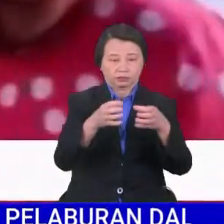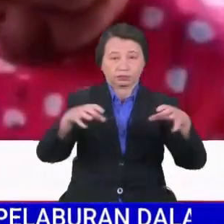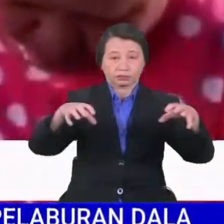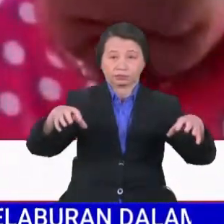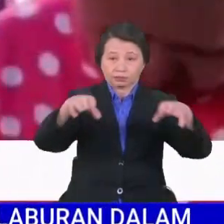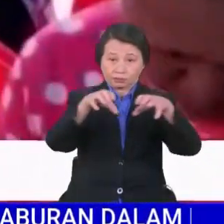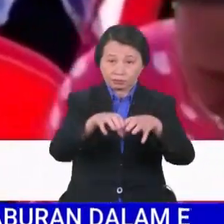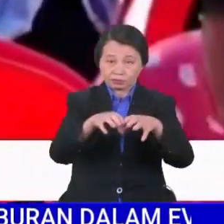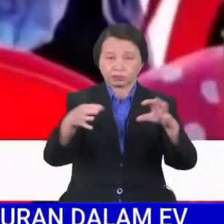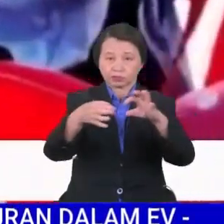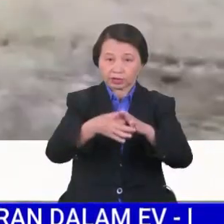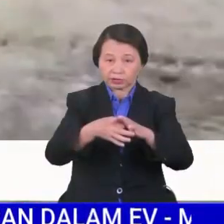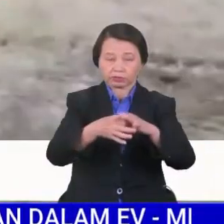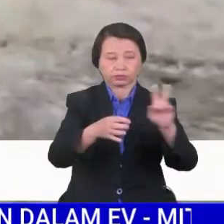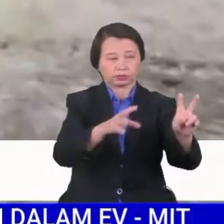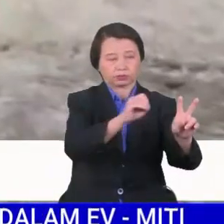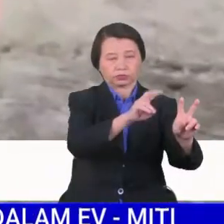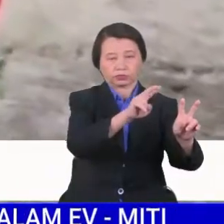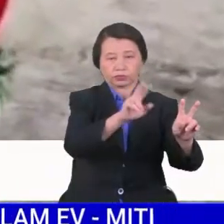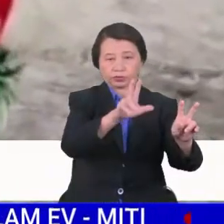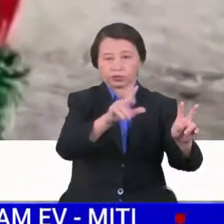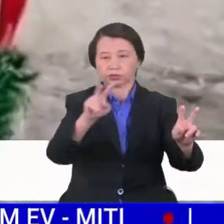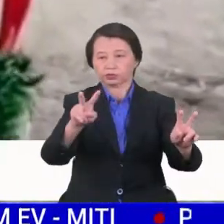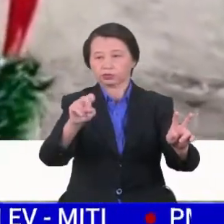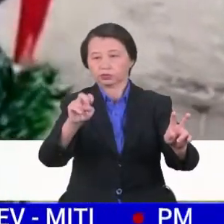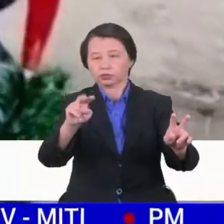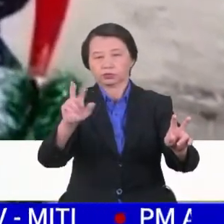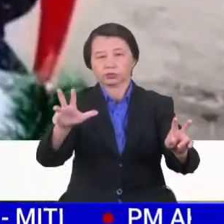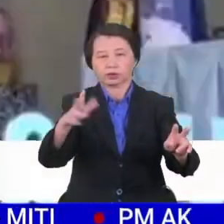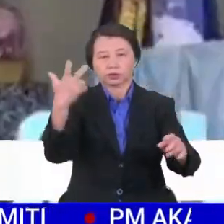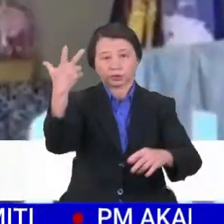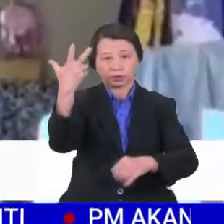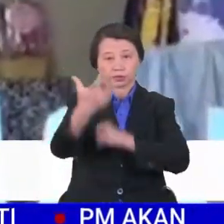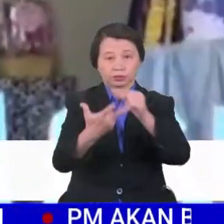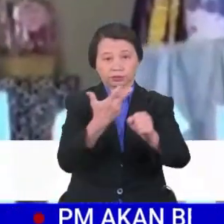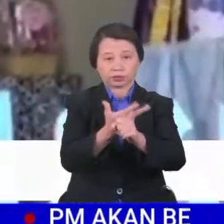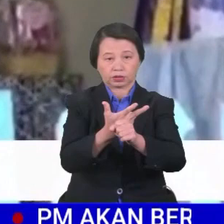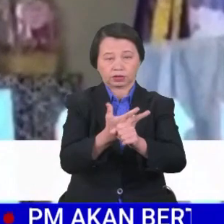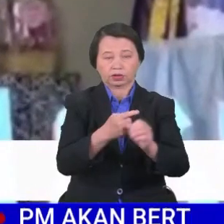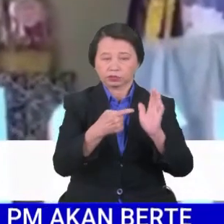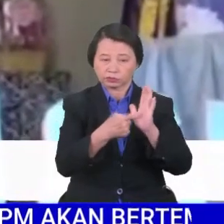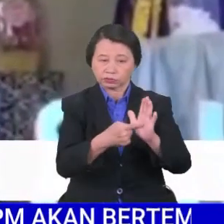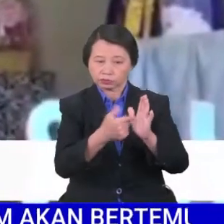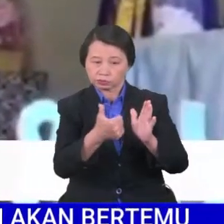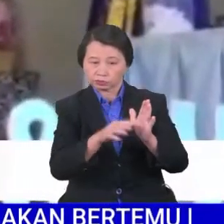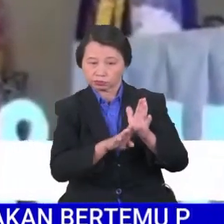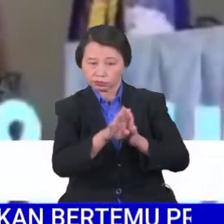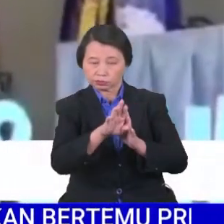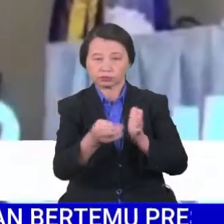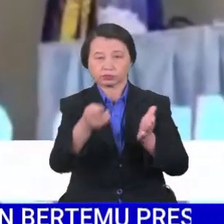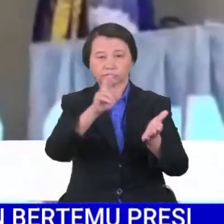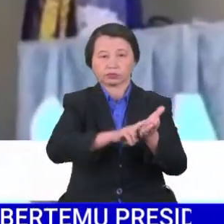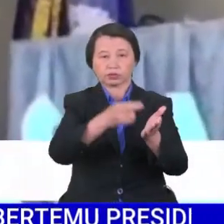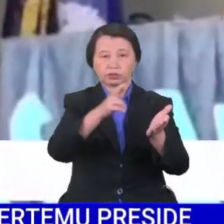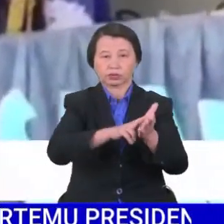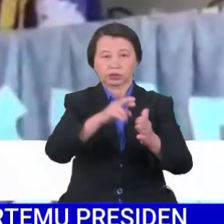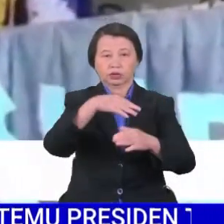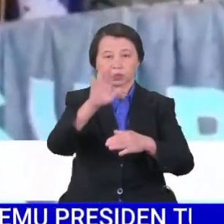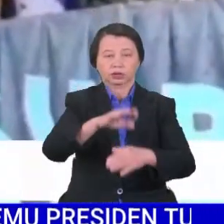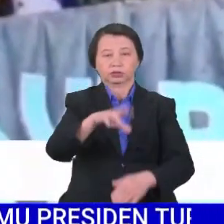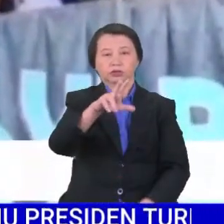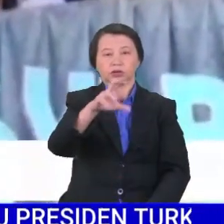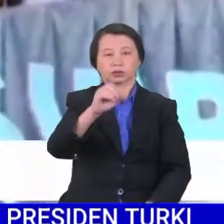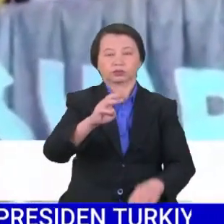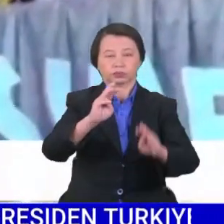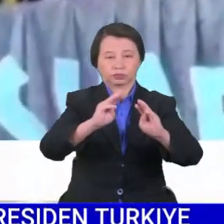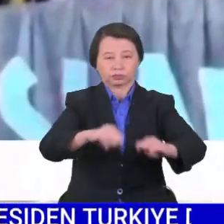pada 2023-2025 sepanjang 3 tahun dan sekolah yang menunjukkan peningkatan pendaftaran melebihi 30